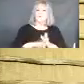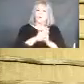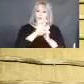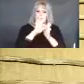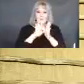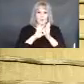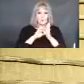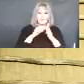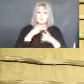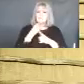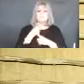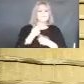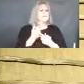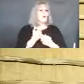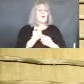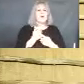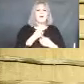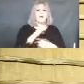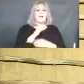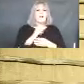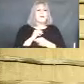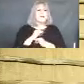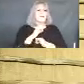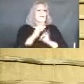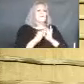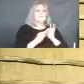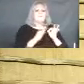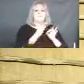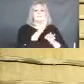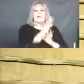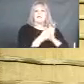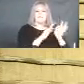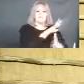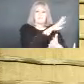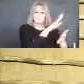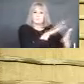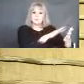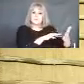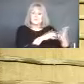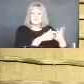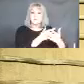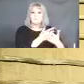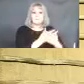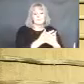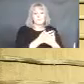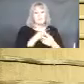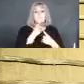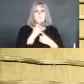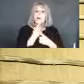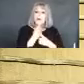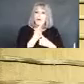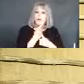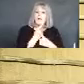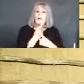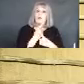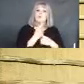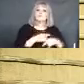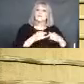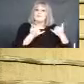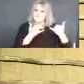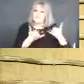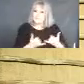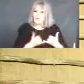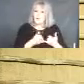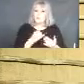Amen. Vriende, ek wil daar nou uitnooi, ons gaan nie vandag 'n oorvertelling doen van die story nie, maar dis hoe ons die story leer